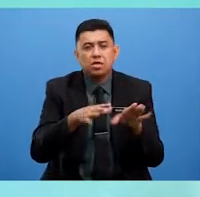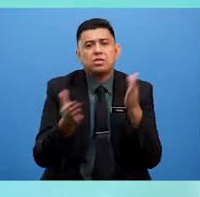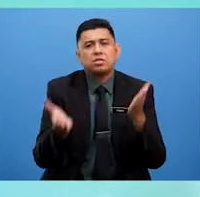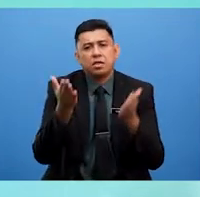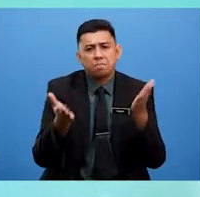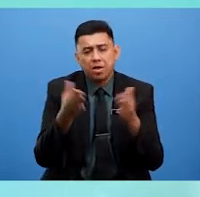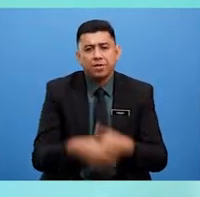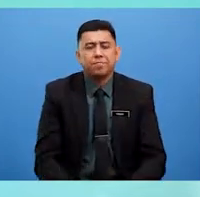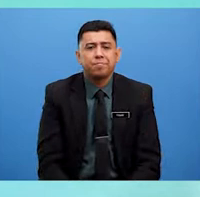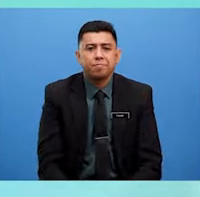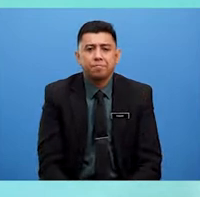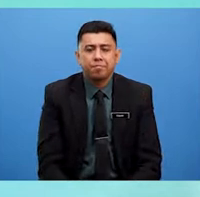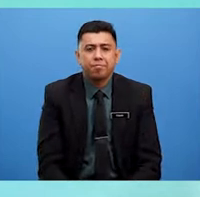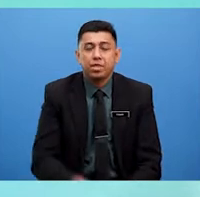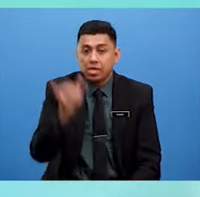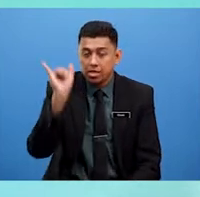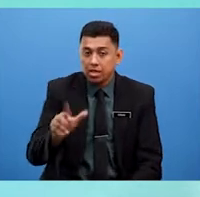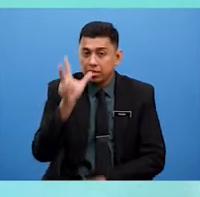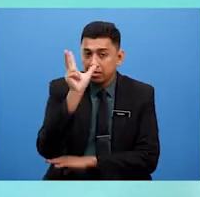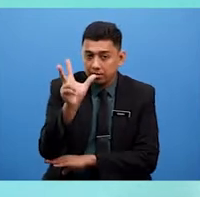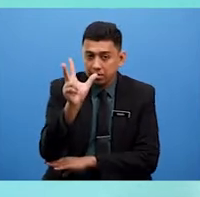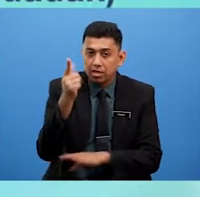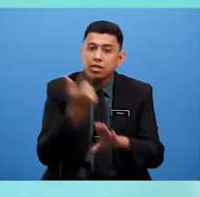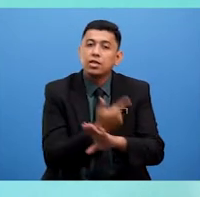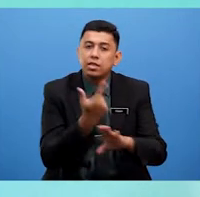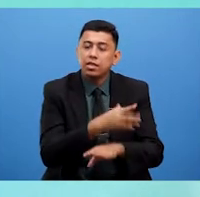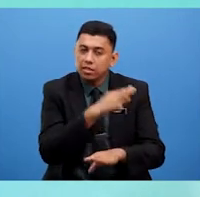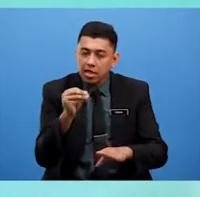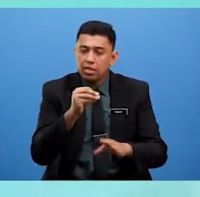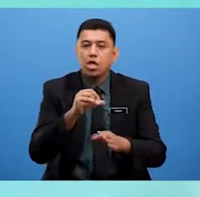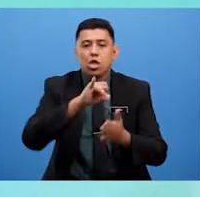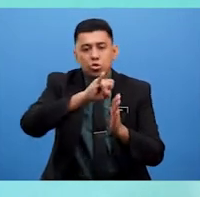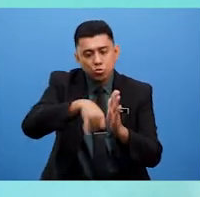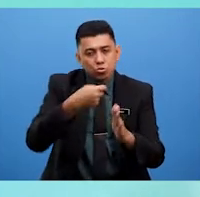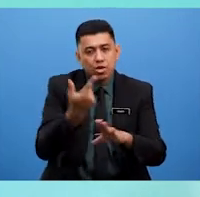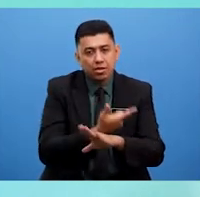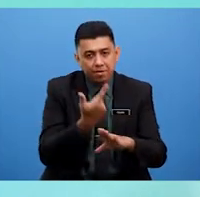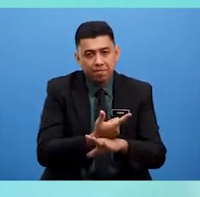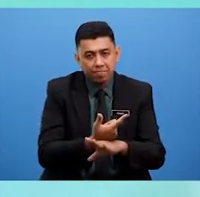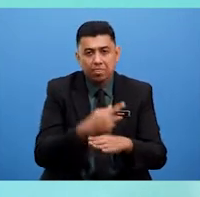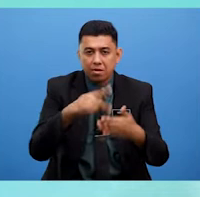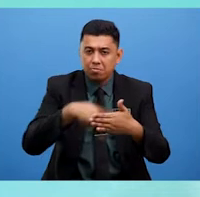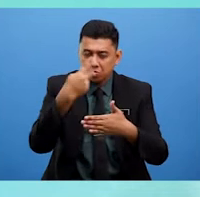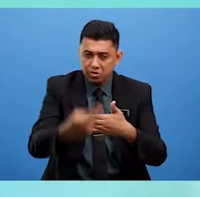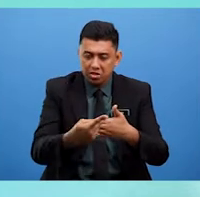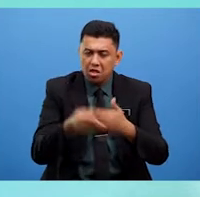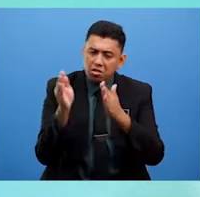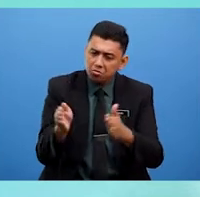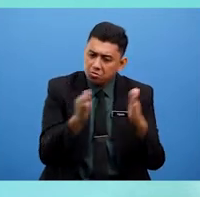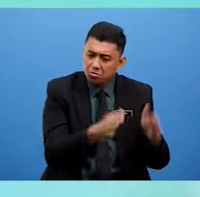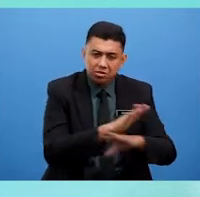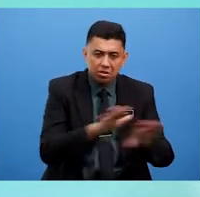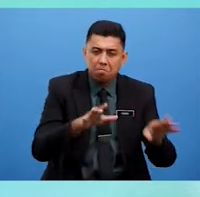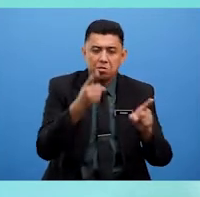mempengaruhi puncak prestasi. Dan yang ketiga ialah latihan dan jurulatih. Program latihan yang tidak disusun